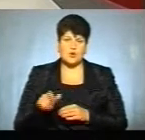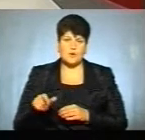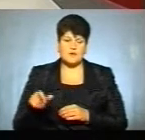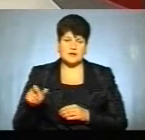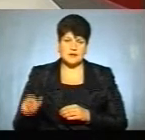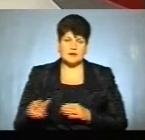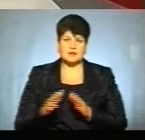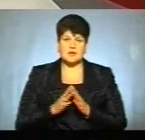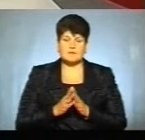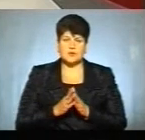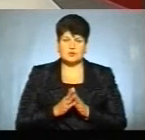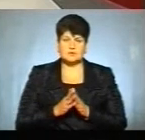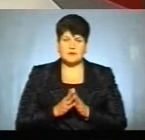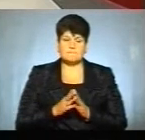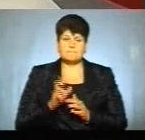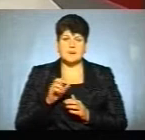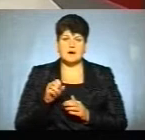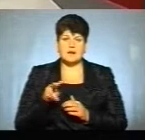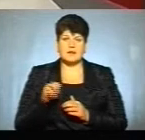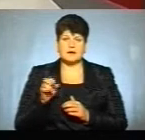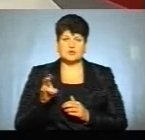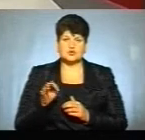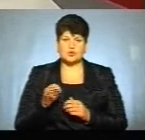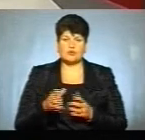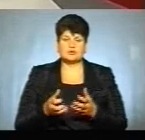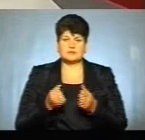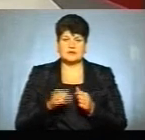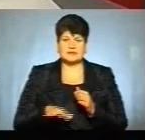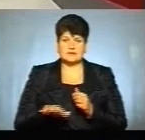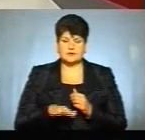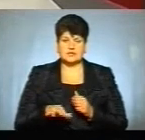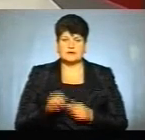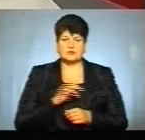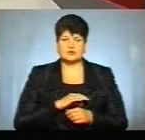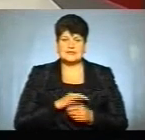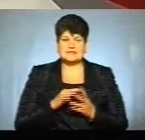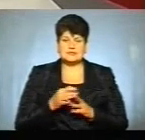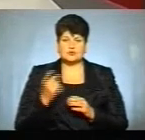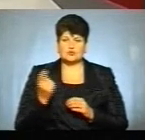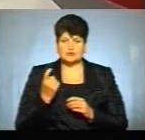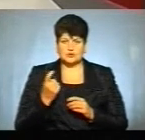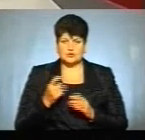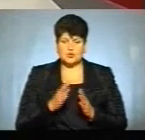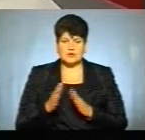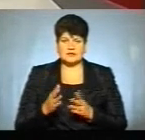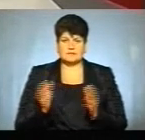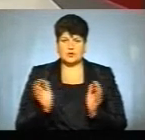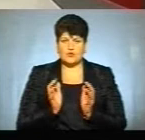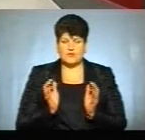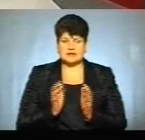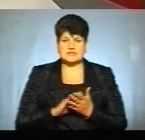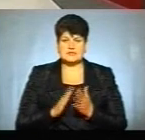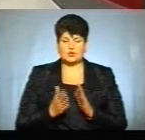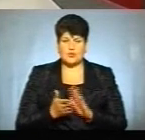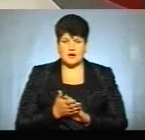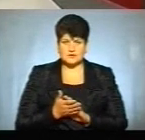і просимо і балансоутримувачів територій, і користувачів сільськогосподарських угідь пильнувати ту ситуацію і не допускати того. І